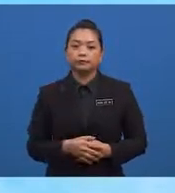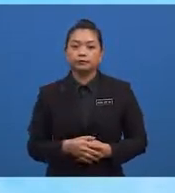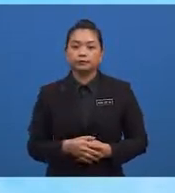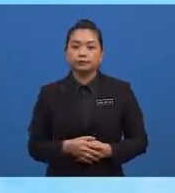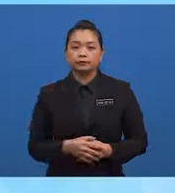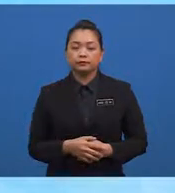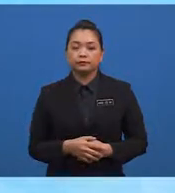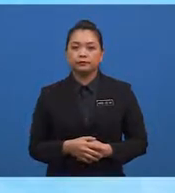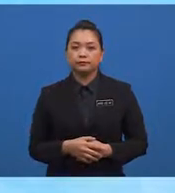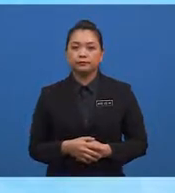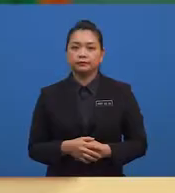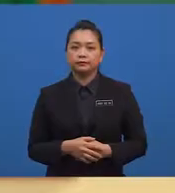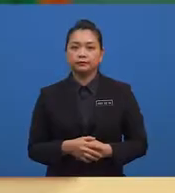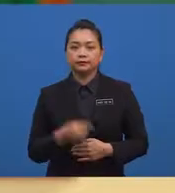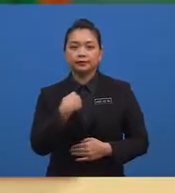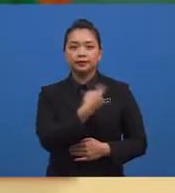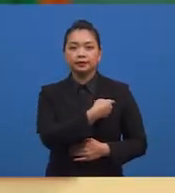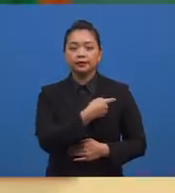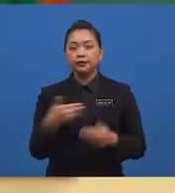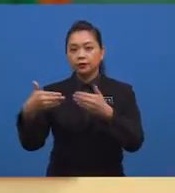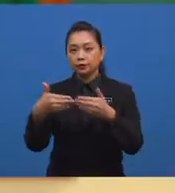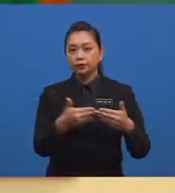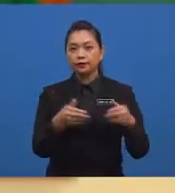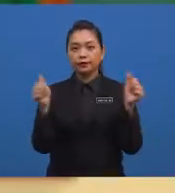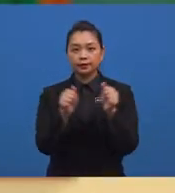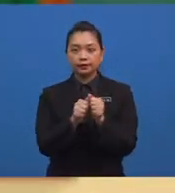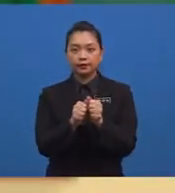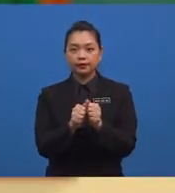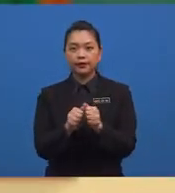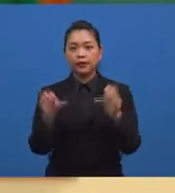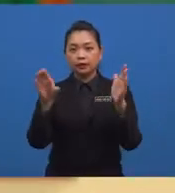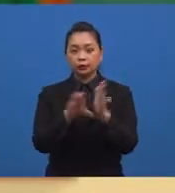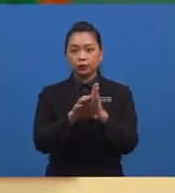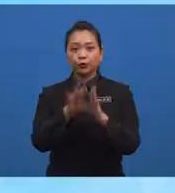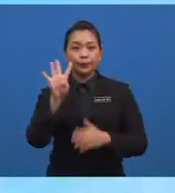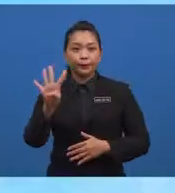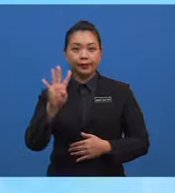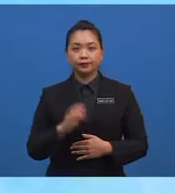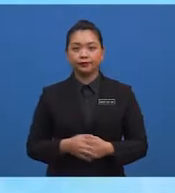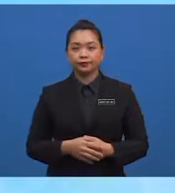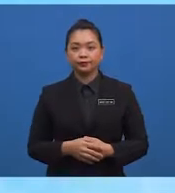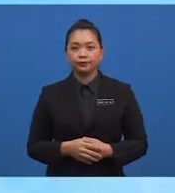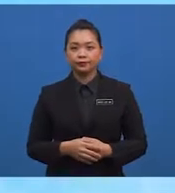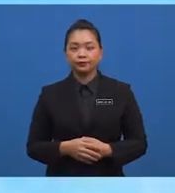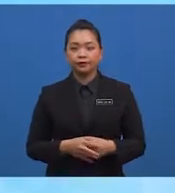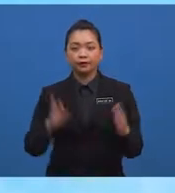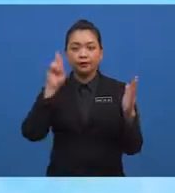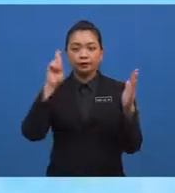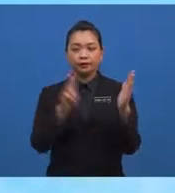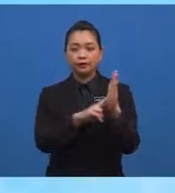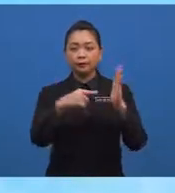persegi. Kita teruskan lagi dengan contoh yang keempat.